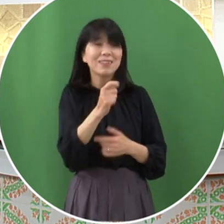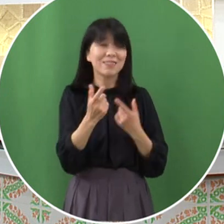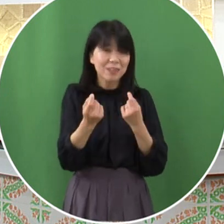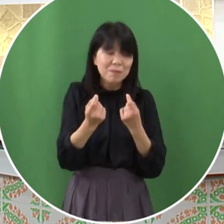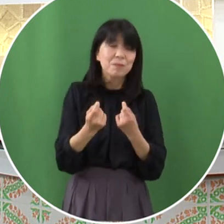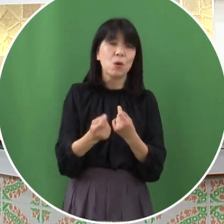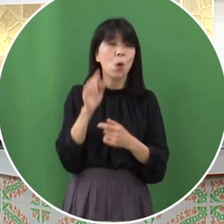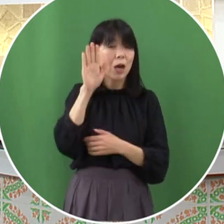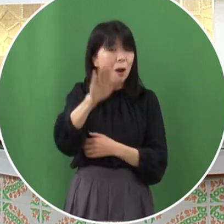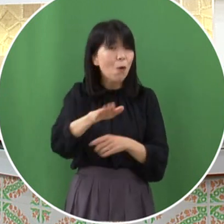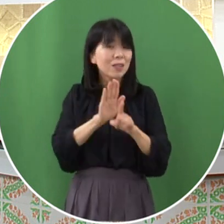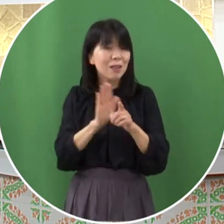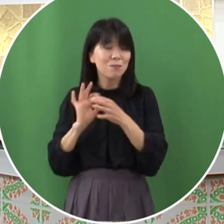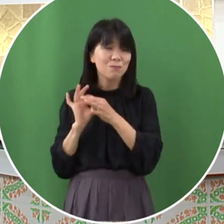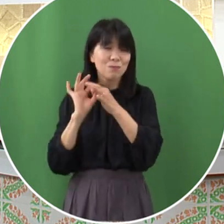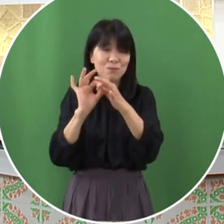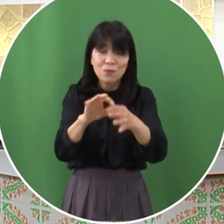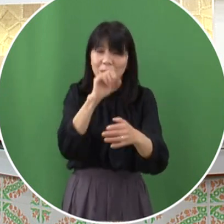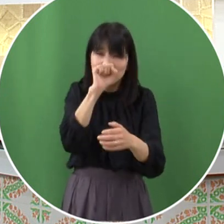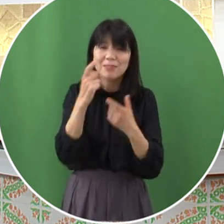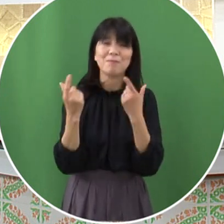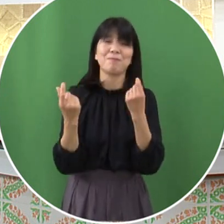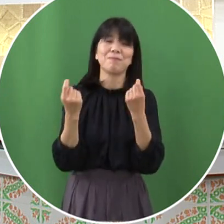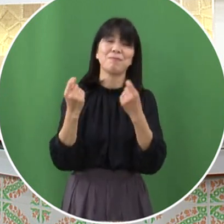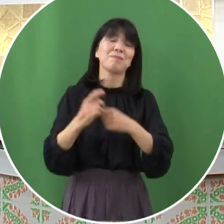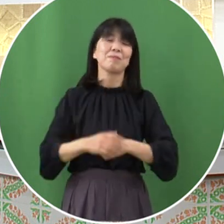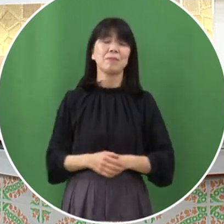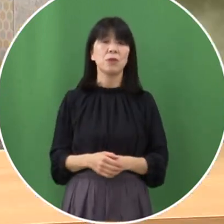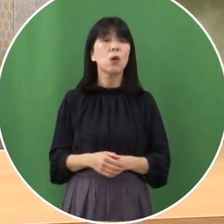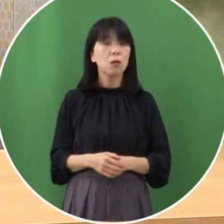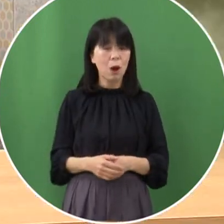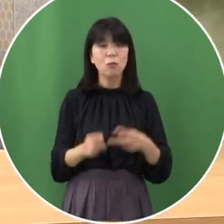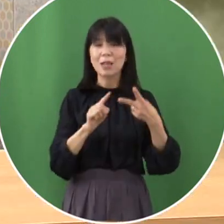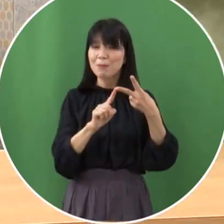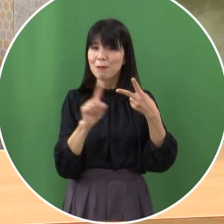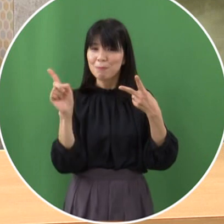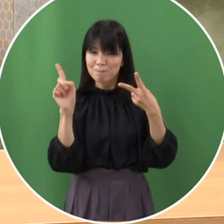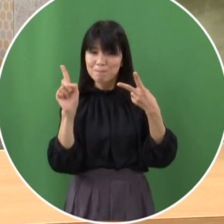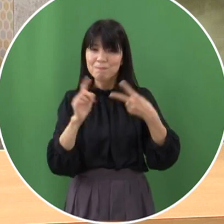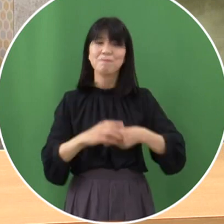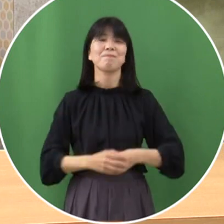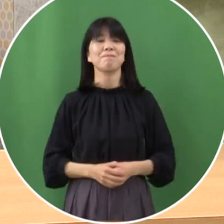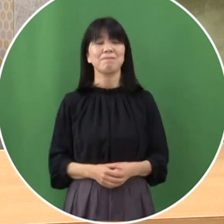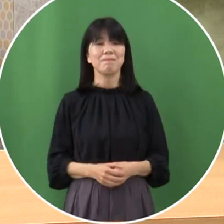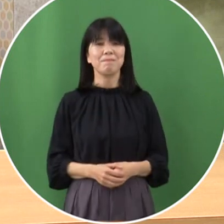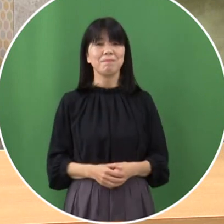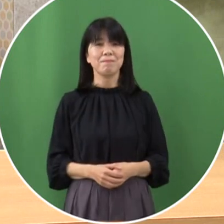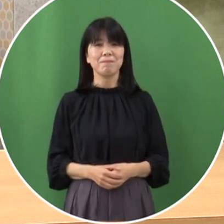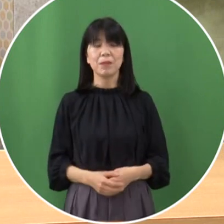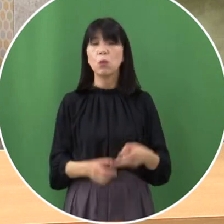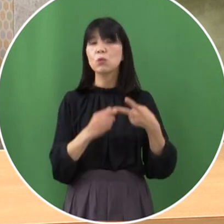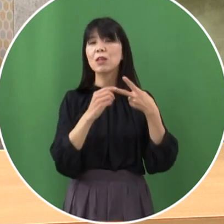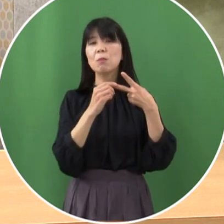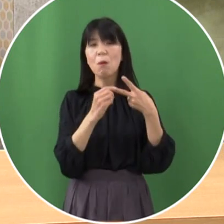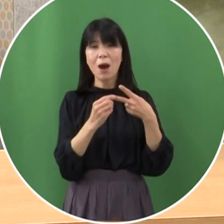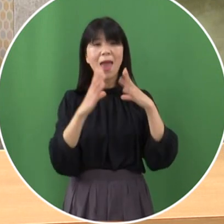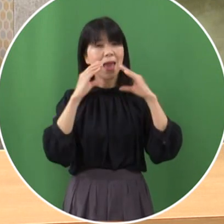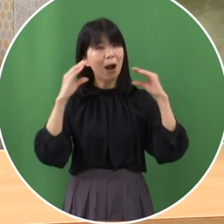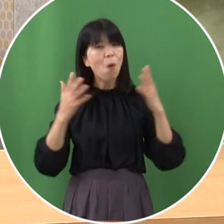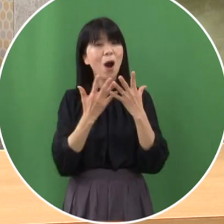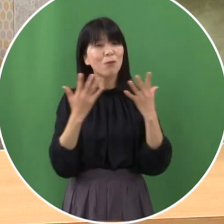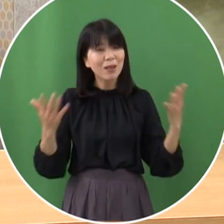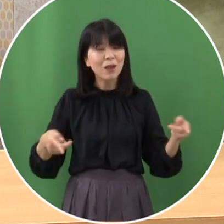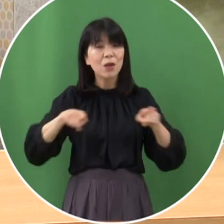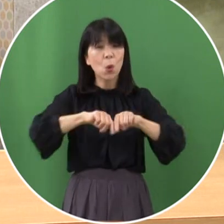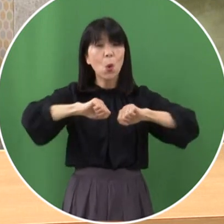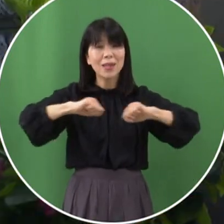といいですね。それでは2つ目をお願いします。 2つ目は笑顔あふれる共生社会、インクルーシブ社